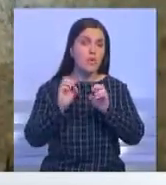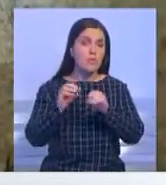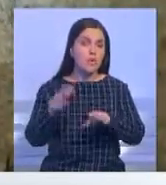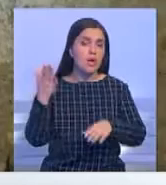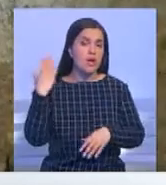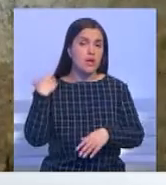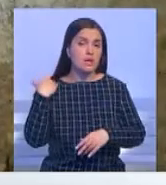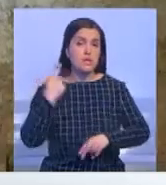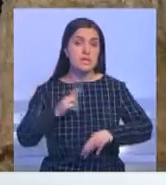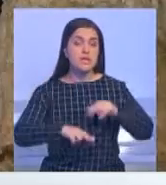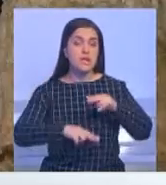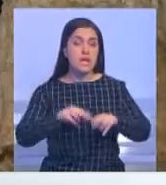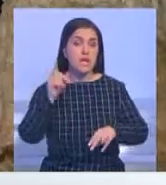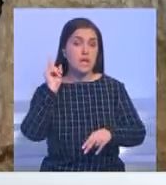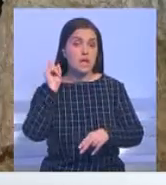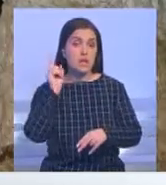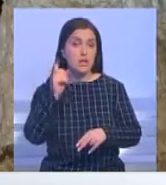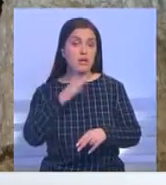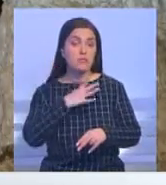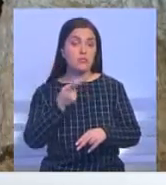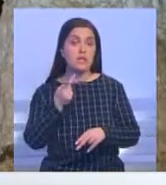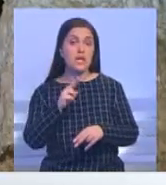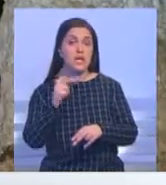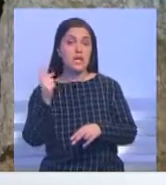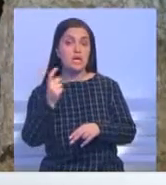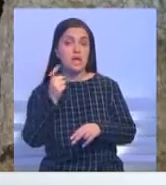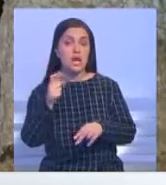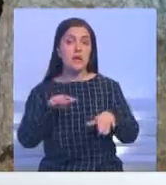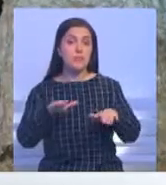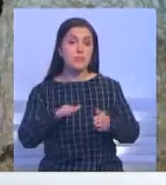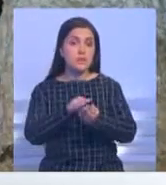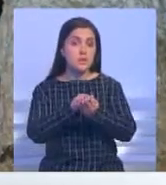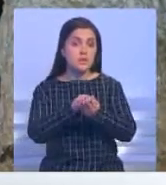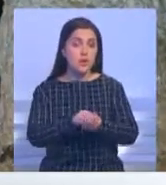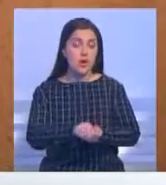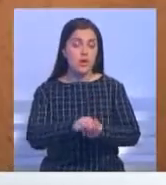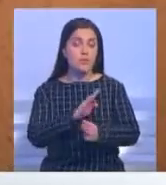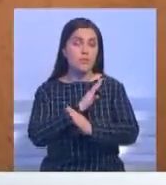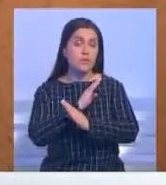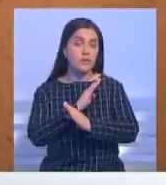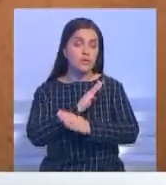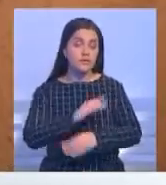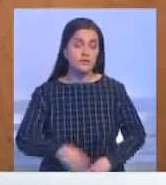протяжении веков они служили для первых христиан местом захоронения мертвых.